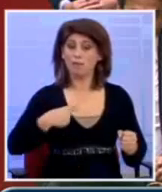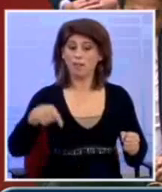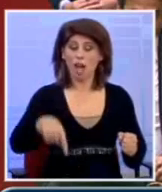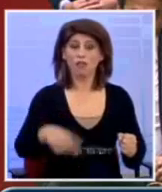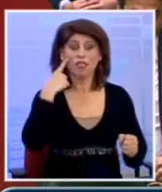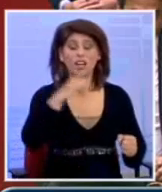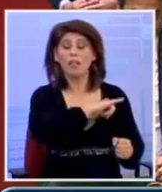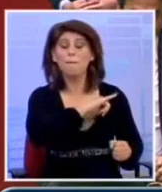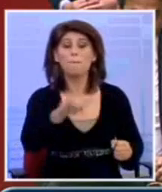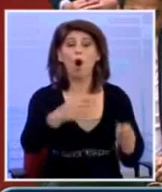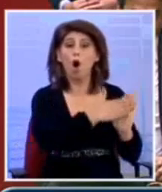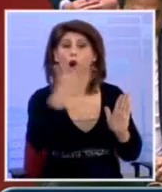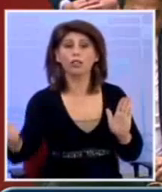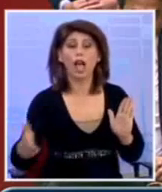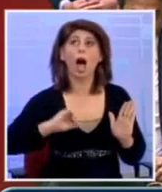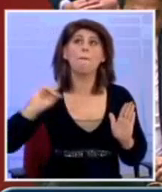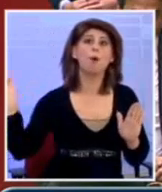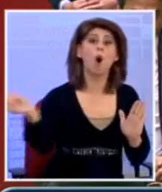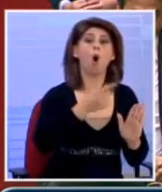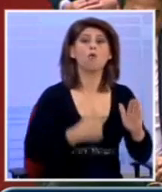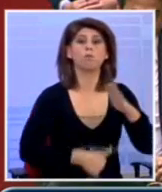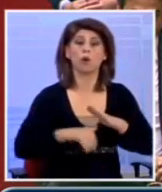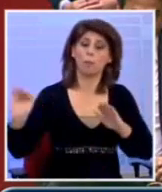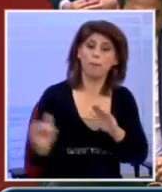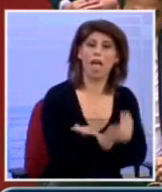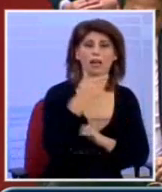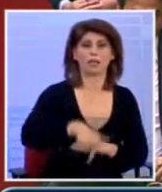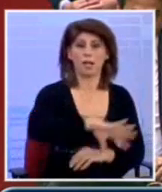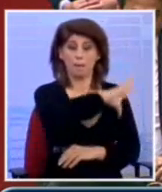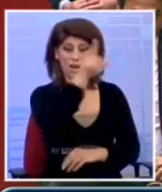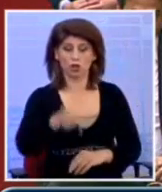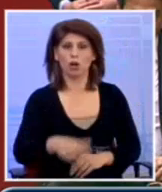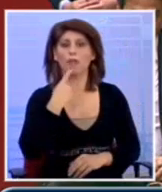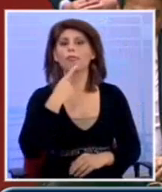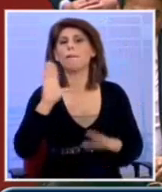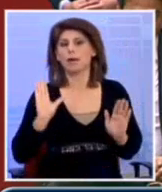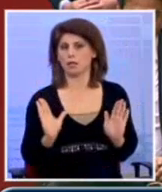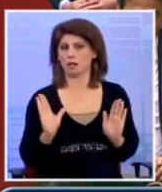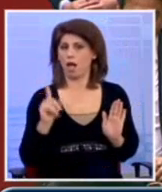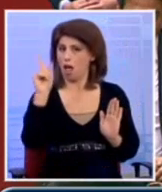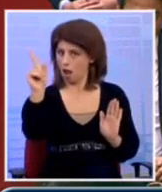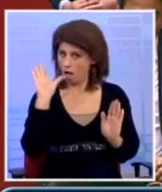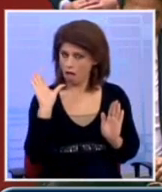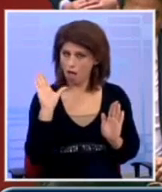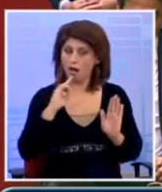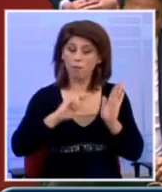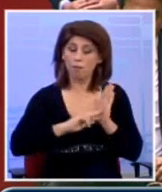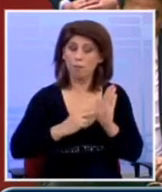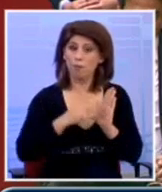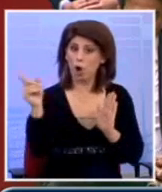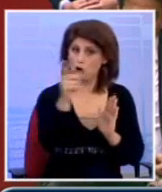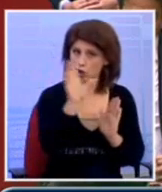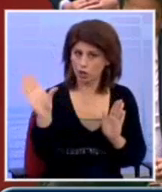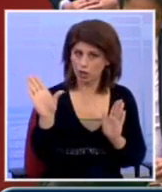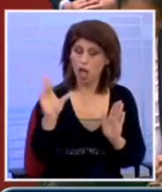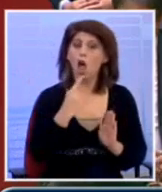την έχω δει ποτέ από όλους τους πρόεδρους που έχουν περάσει. Και μέχρι τώρα δεν έχω μιλήσει. Αλλά προσέξτε, λογοκρισία